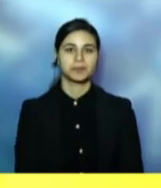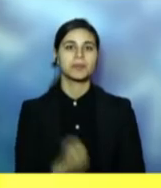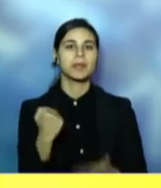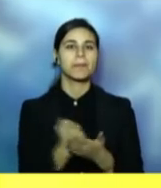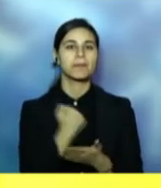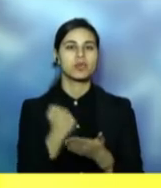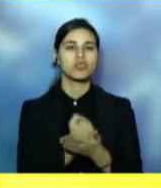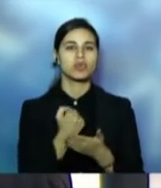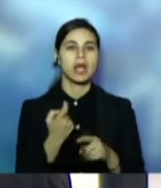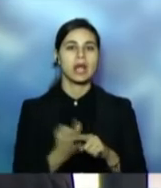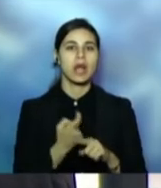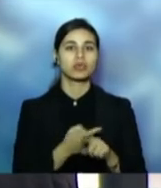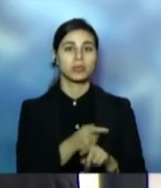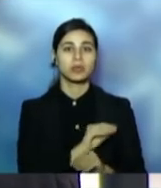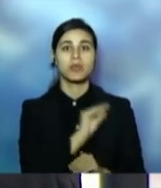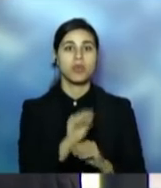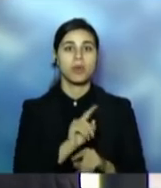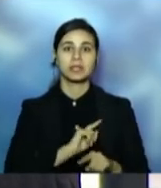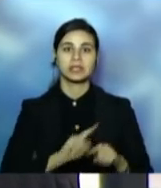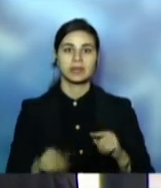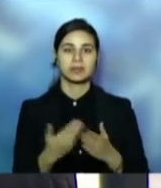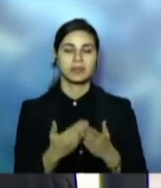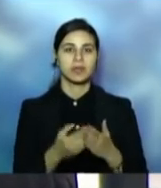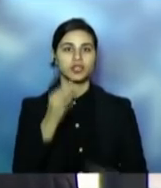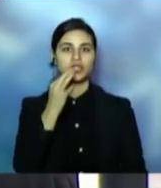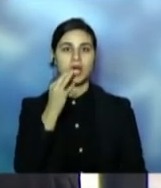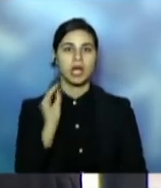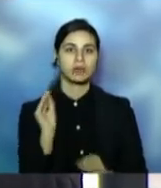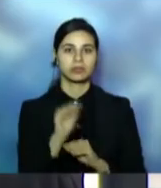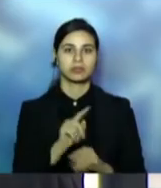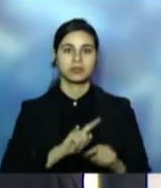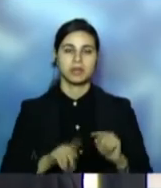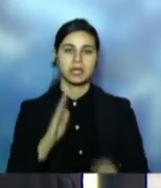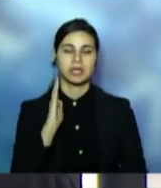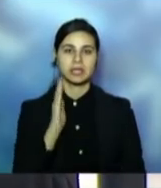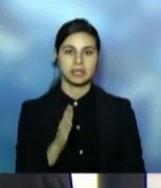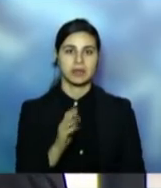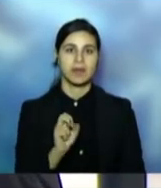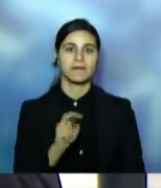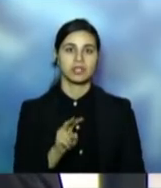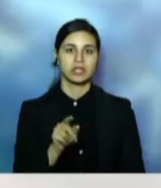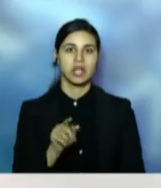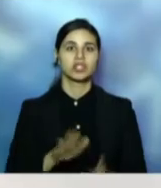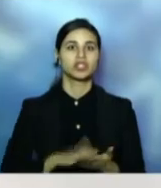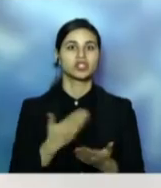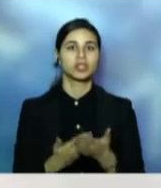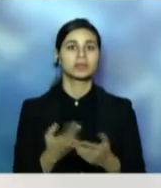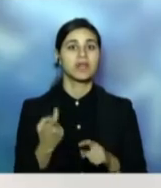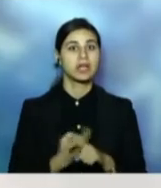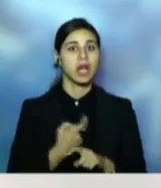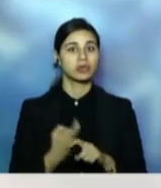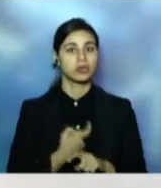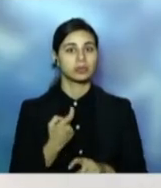კარტოფილის პიურე უფრო სწრაფად მოამატებს, ანუ გლიკემიური ინდექსი უფრო მაღალი აქვს, ვიდრე შემწვარ კარტოფილს. მე უნდა